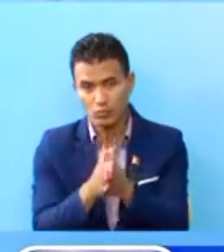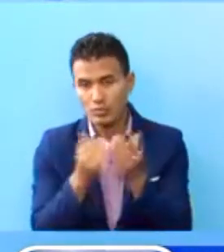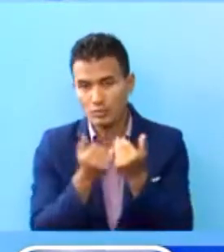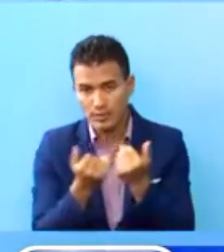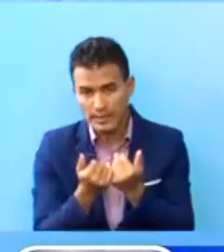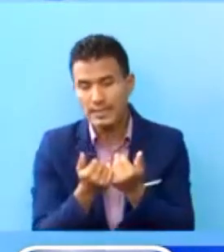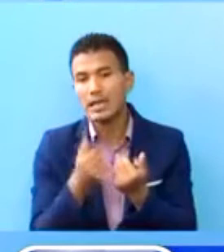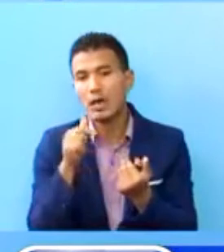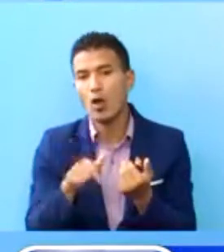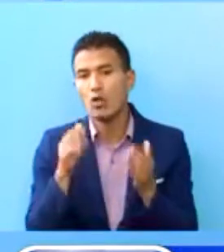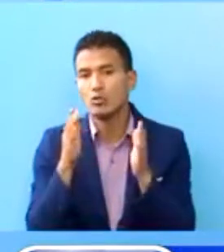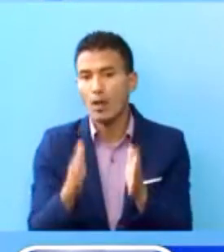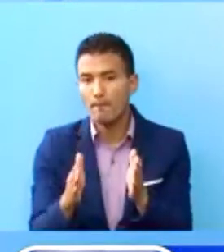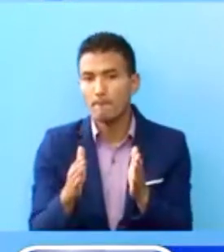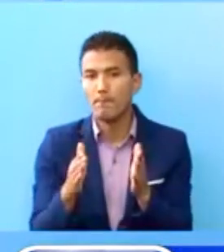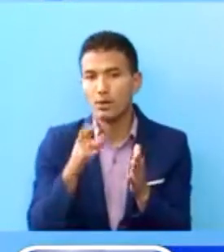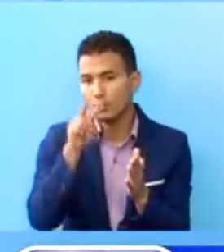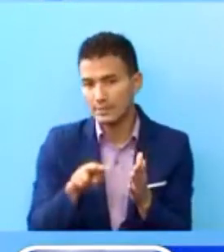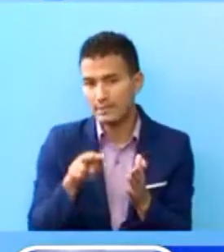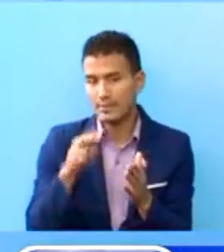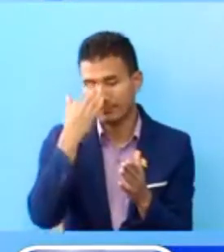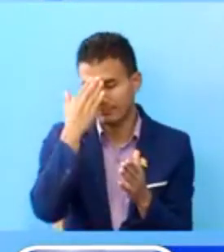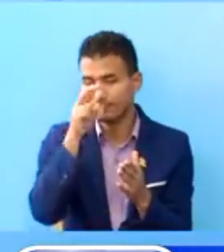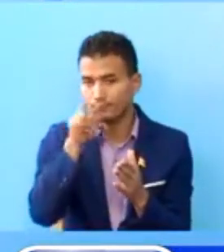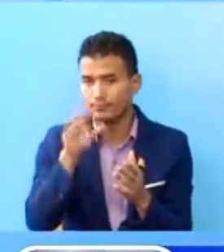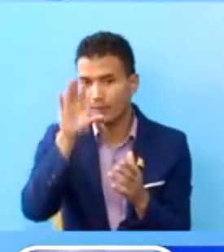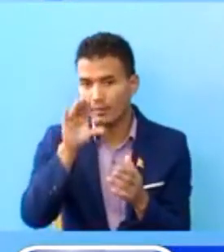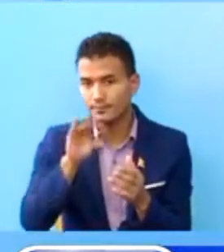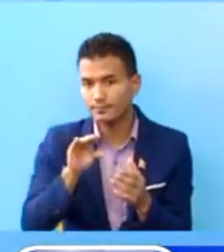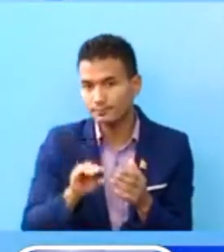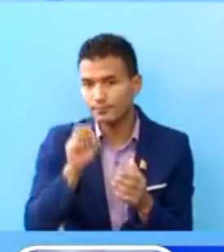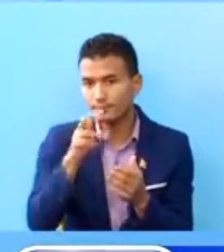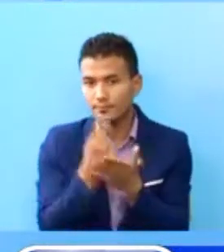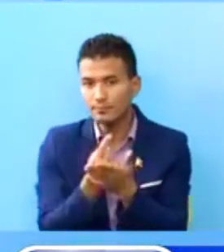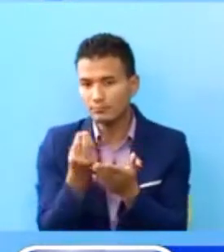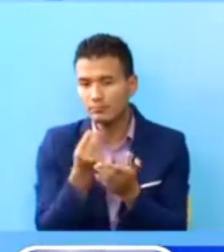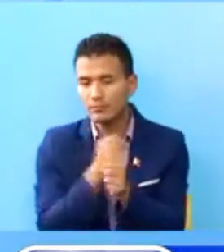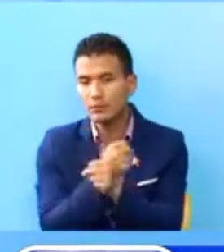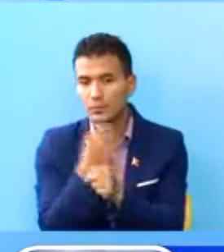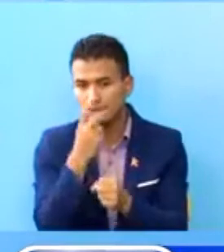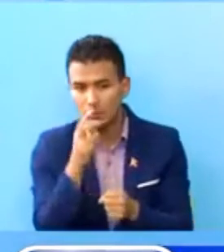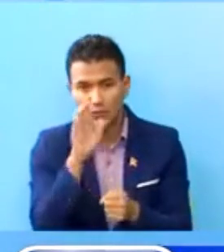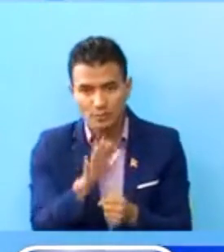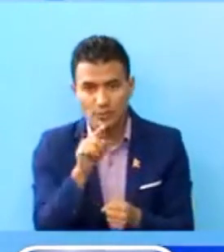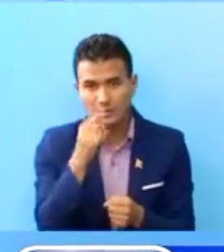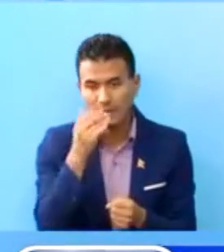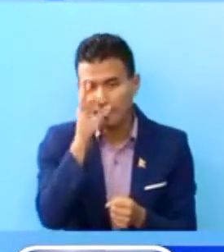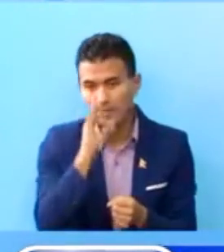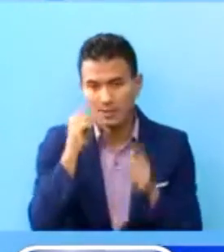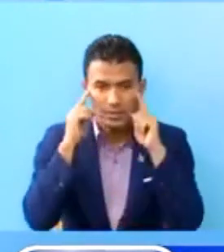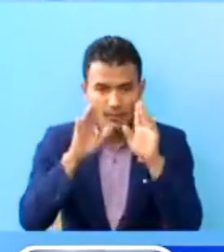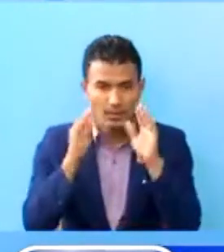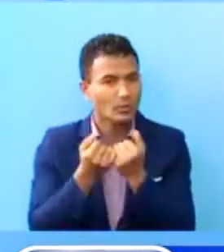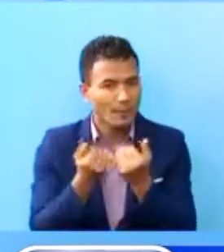र अहिलेसम्म कि यो चाहिँ अहिलेको स्थितिमा सङ्क्रमण स्थिति कम भइराखेको तर काठमाडौँमा अलिकति जोखिम देखिएको हुनाले हामी विशेष